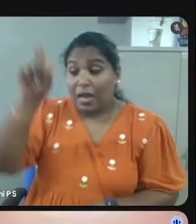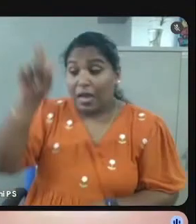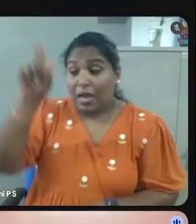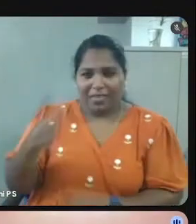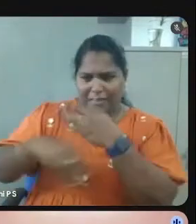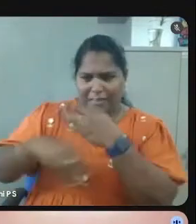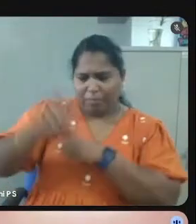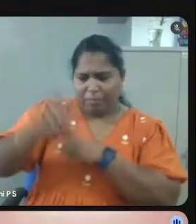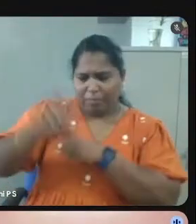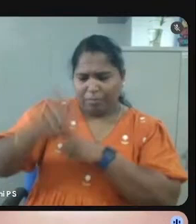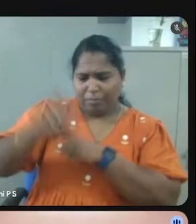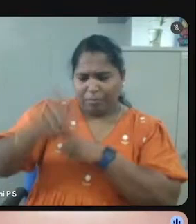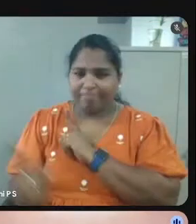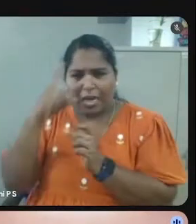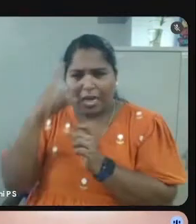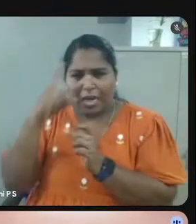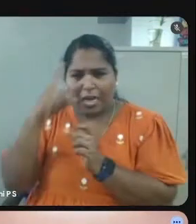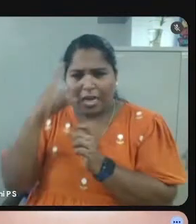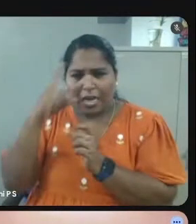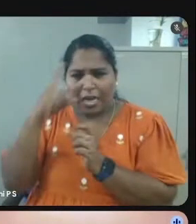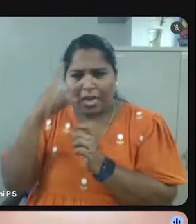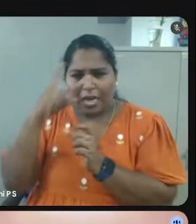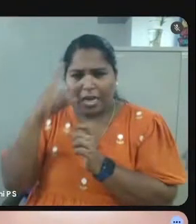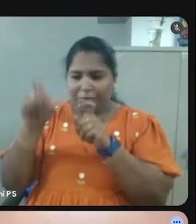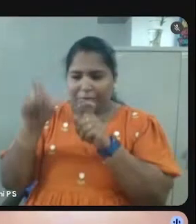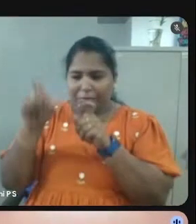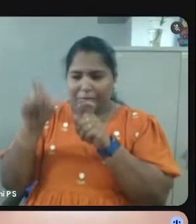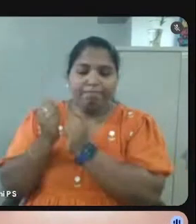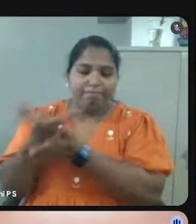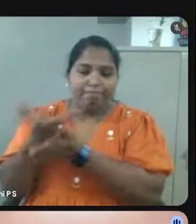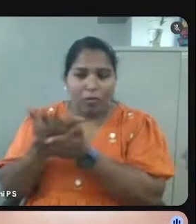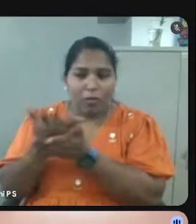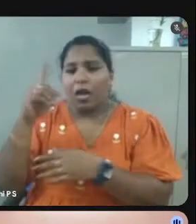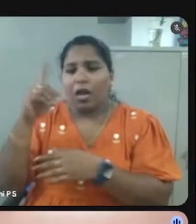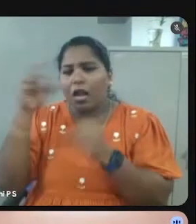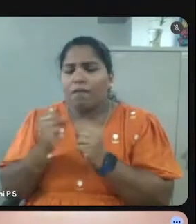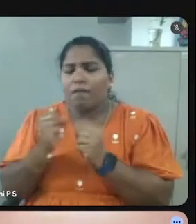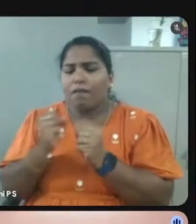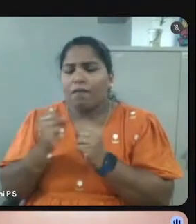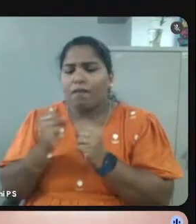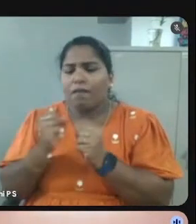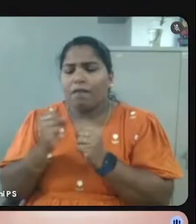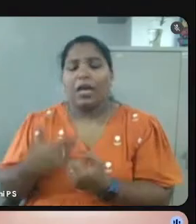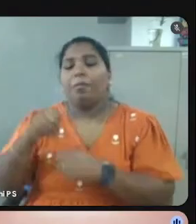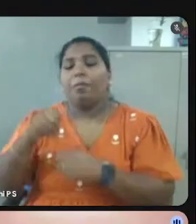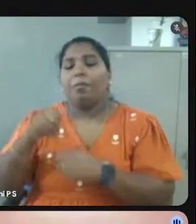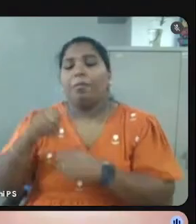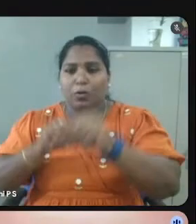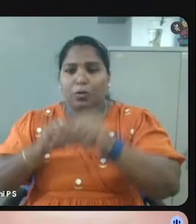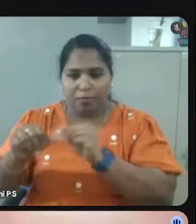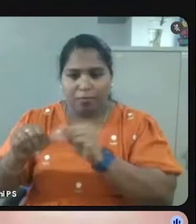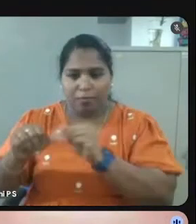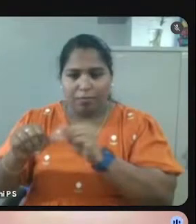ഒരു കംഫർട്ട് സ്റ്റേജും ഓക്യുപ്പേഷൻ തെറപ്പിസ്റ്റ് നന്നായിട്ട് കൊടുക്കും. പിന്നെ ഈ പ്രോസസ്സോടി പോകുമ്പോൾ ഓക്യുപ്പേഷൻ തെറപ്പിസ്റ്റ്